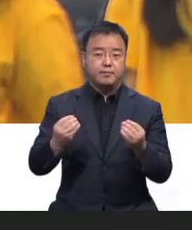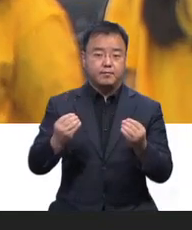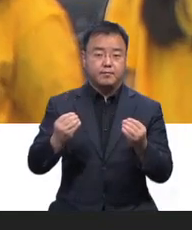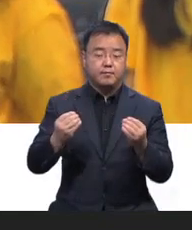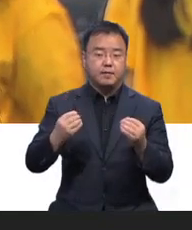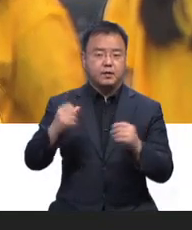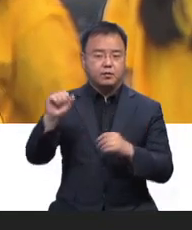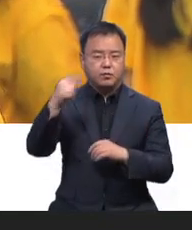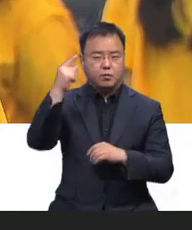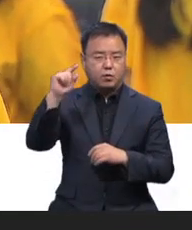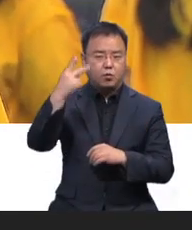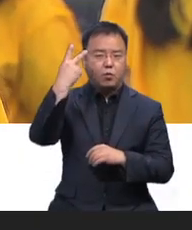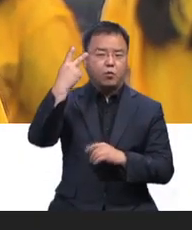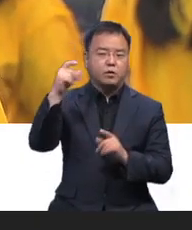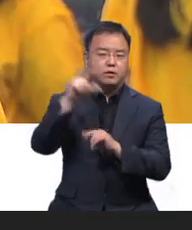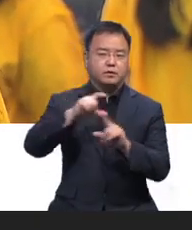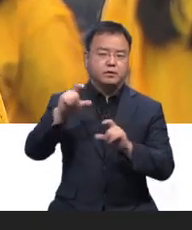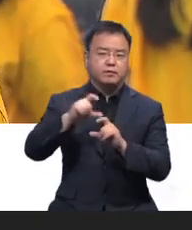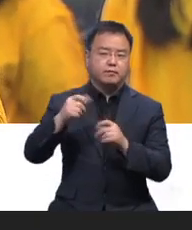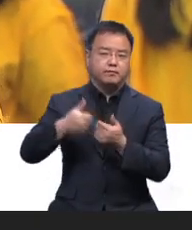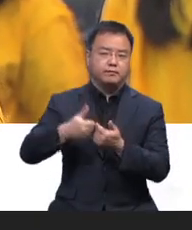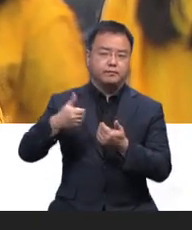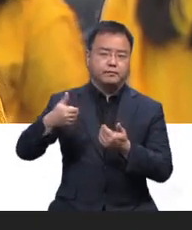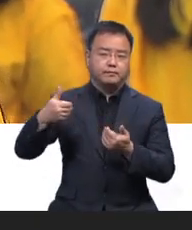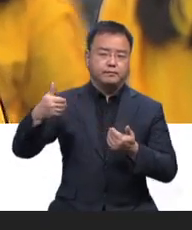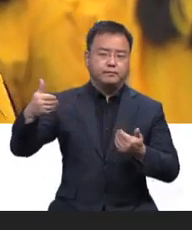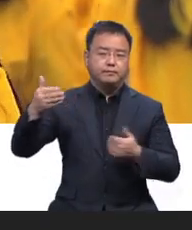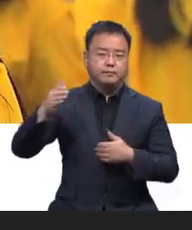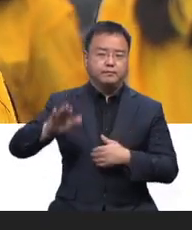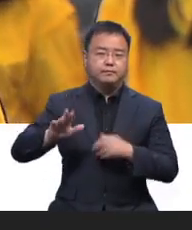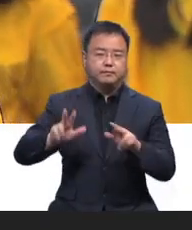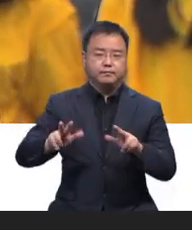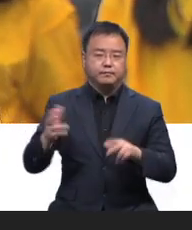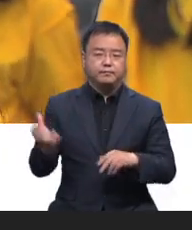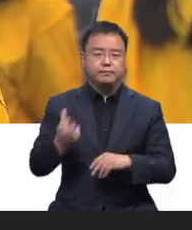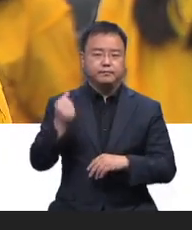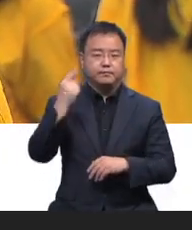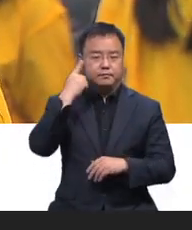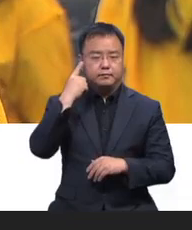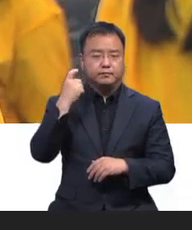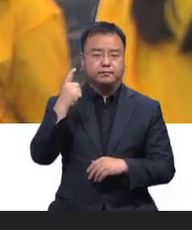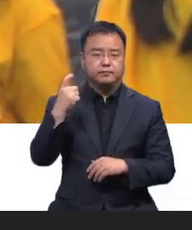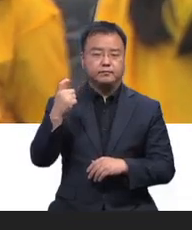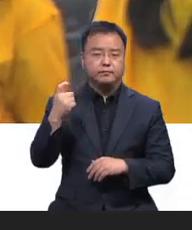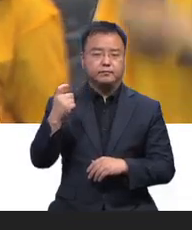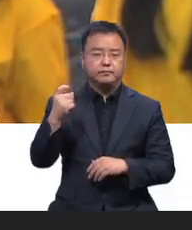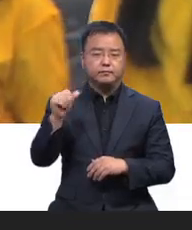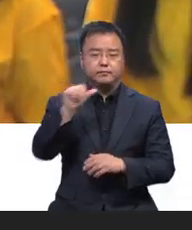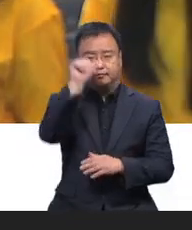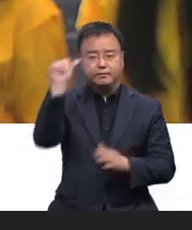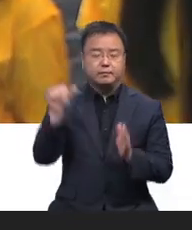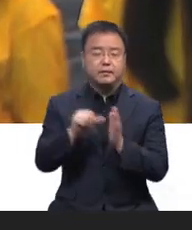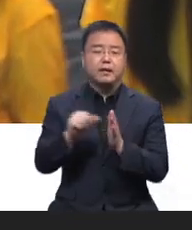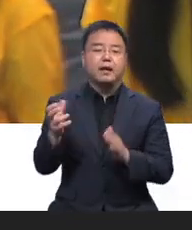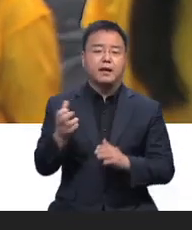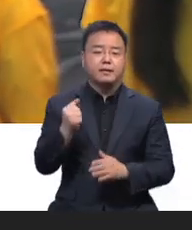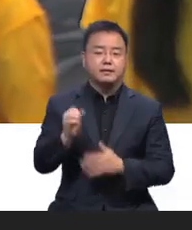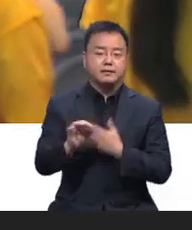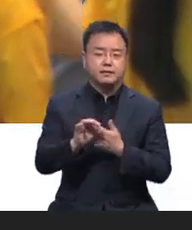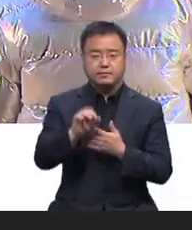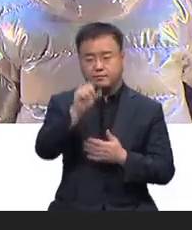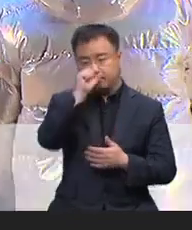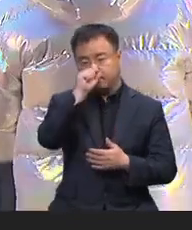점점 멀어지겠지만 저희가 지금 간직한 수업들, 추억을 평생 간직했으면